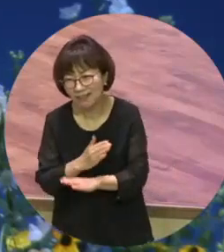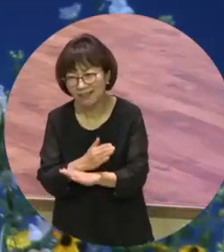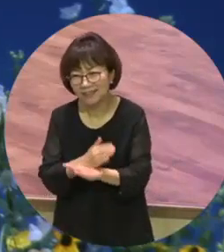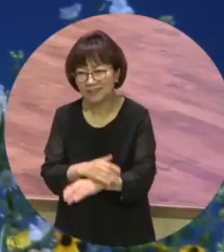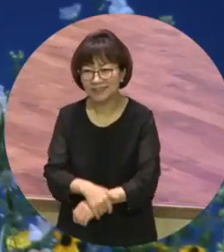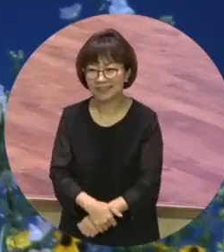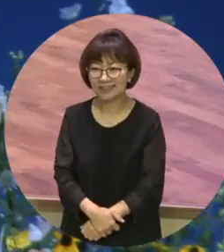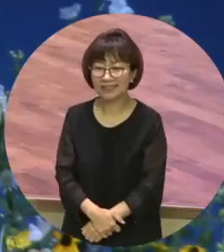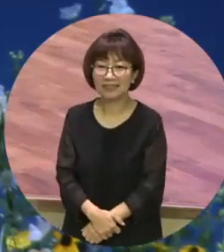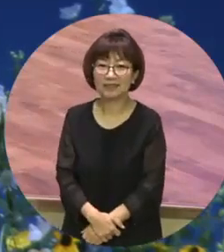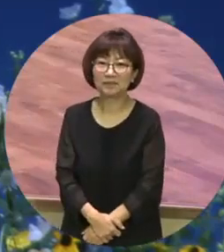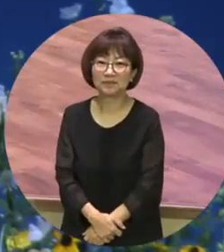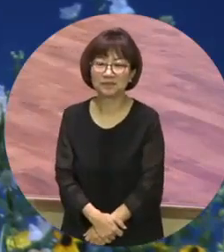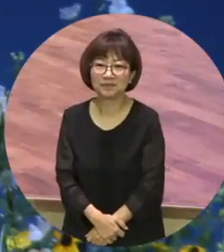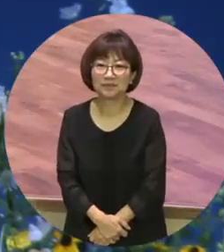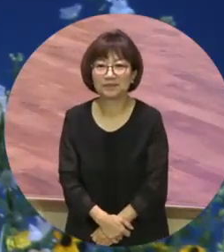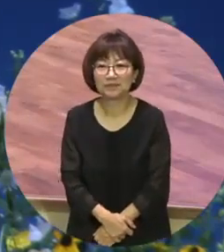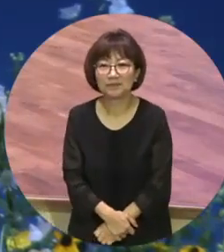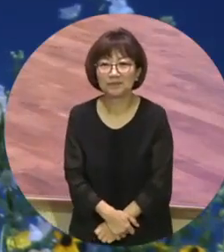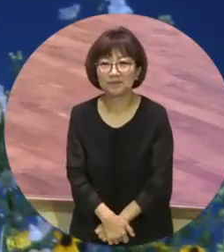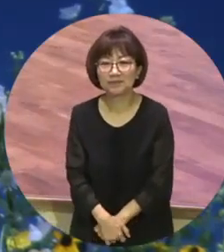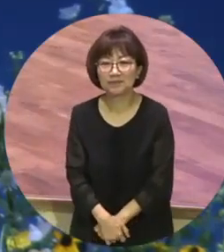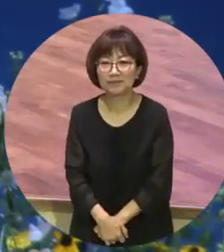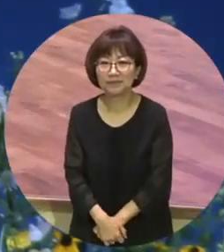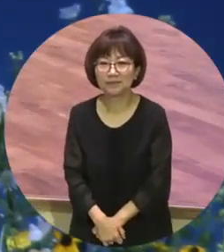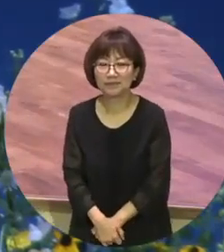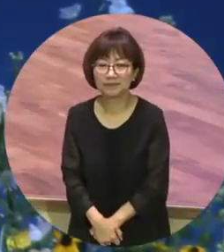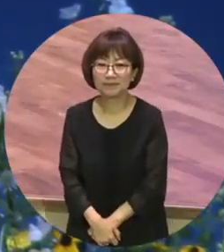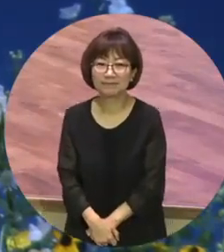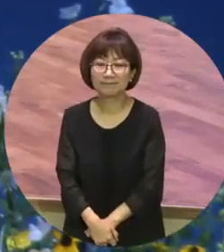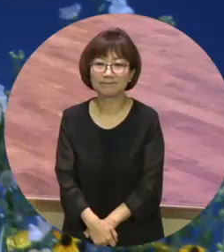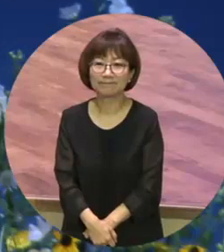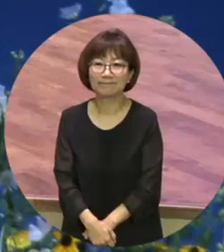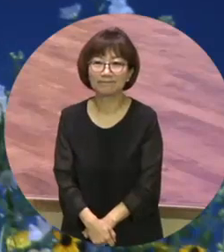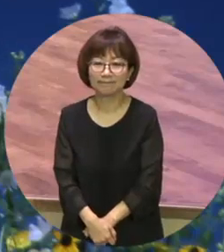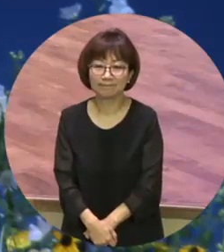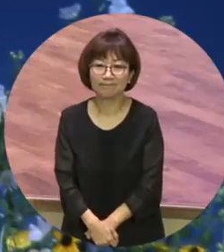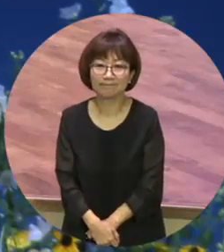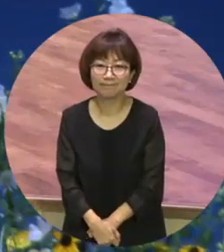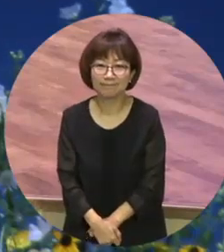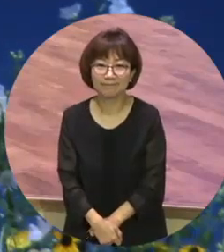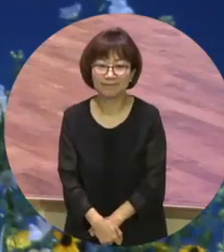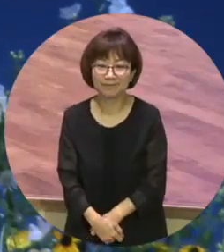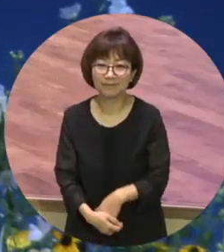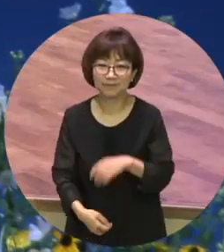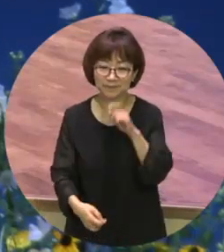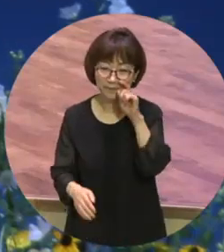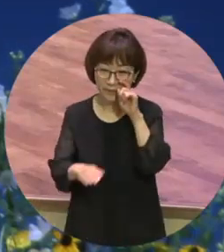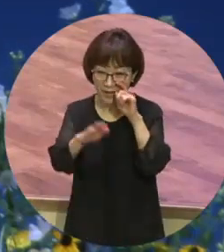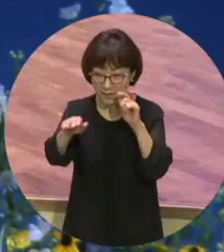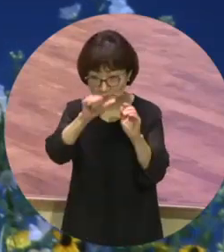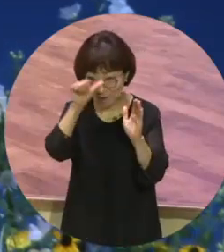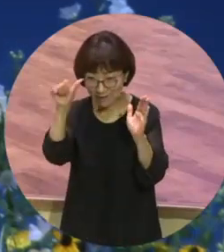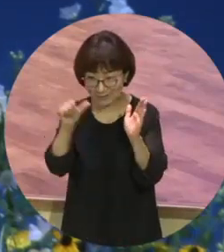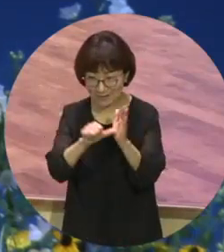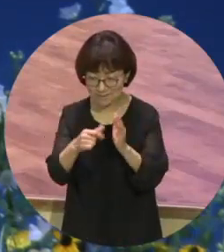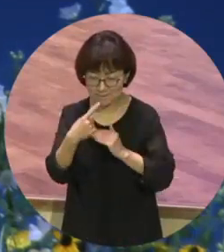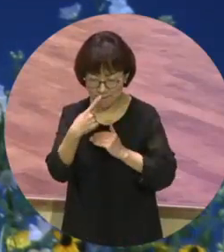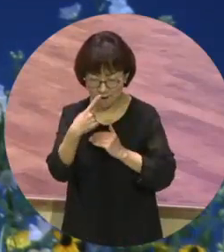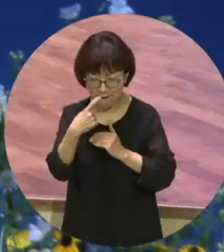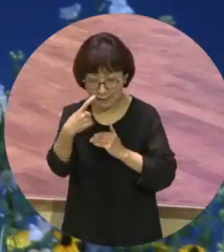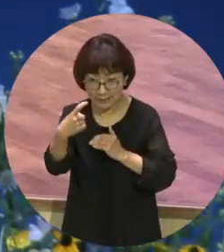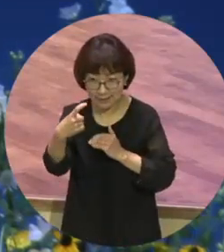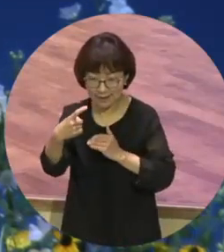구글하듯이 빌빌하며 살겠습니까? 언제까지 그래 살기? 한 번 나도 내 인생도 좀 멋지게 한번 새 고마의 스님 받고